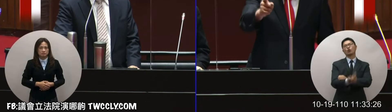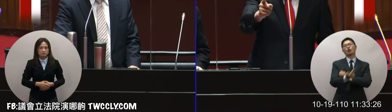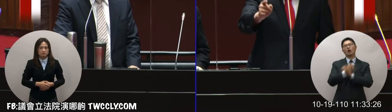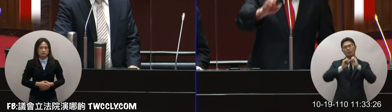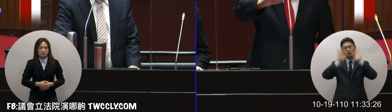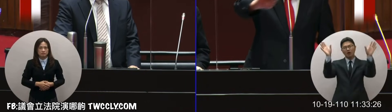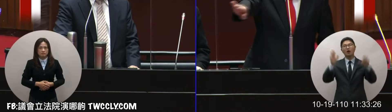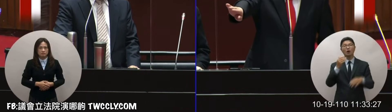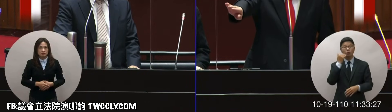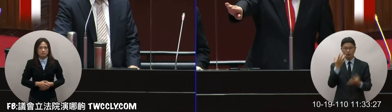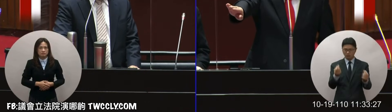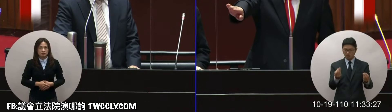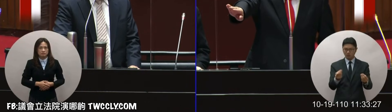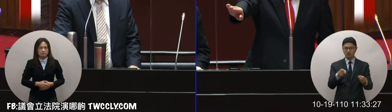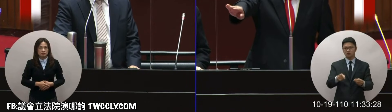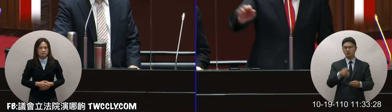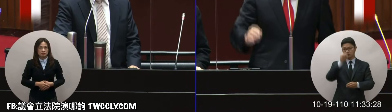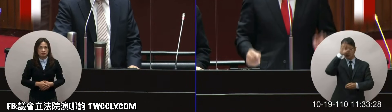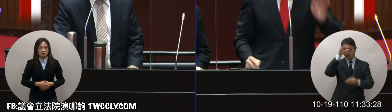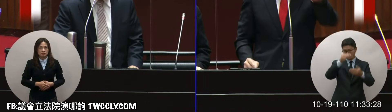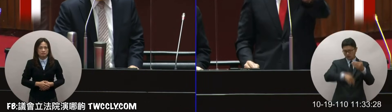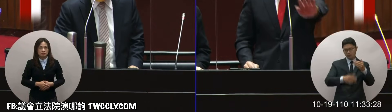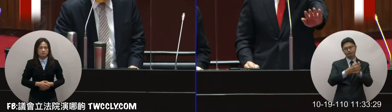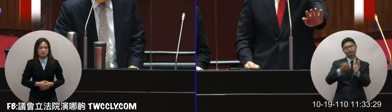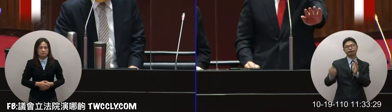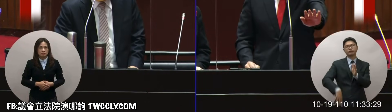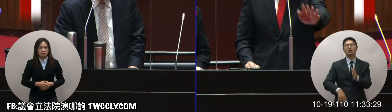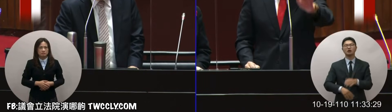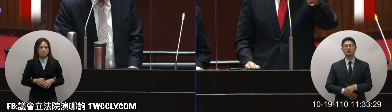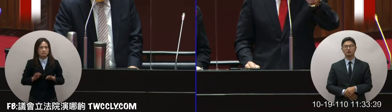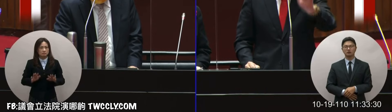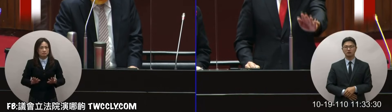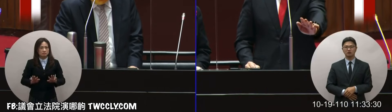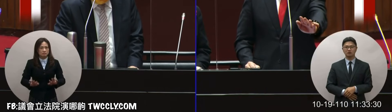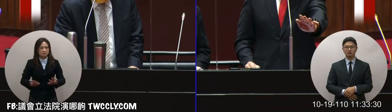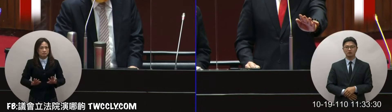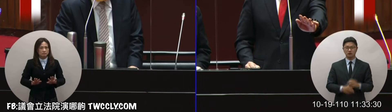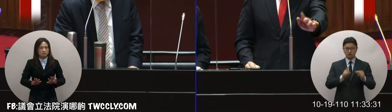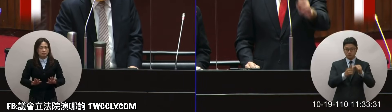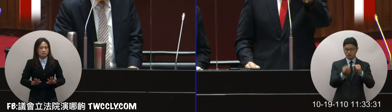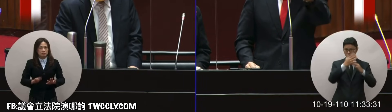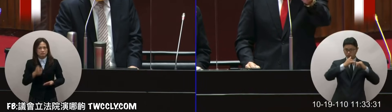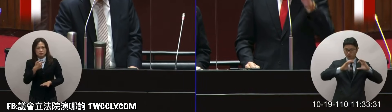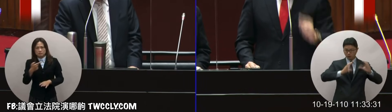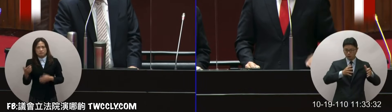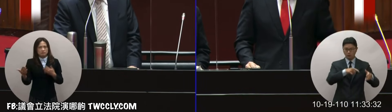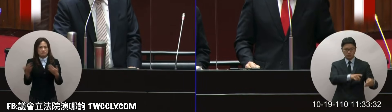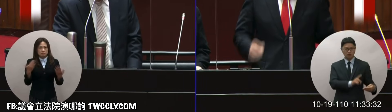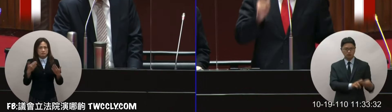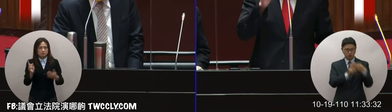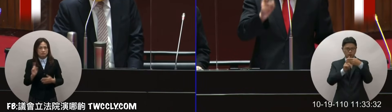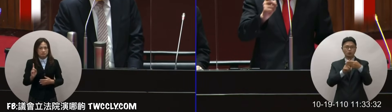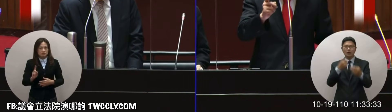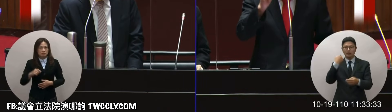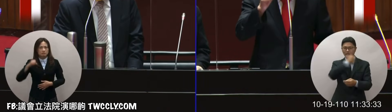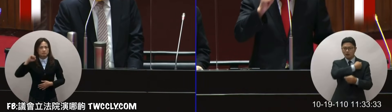果没有，已经取消这个党纲。 我们全中华民国 为主要， 非常清楚， 为主要我们的国家， 台湾是主权独立